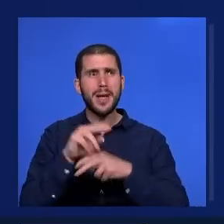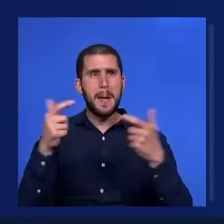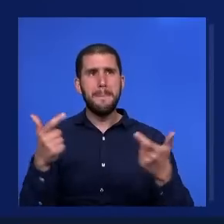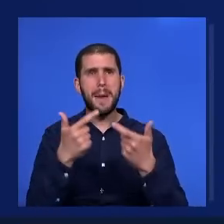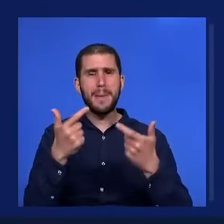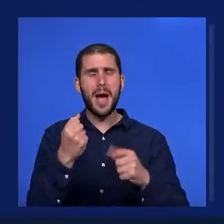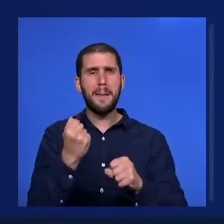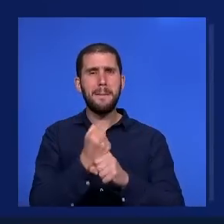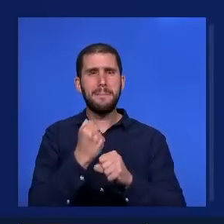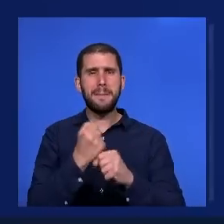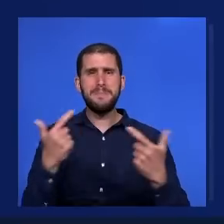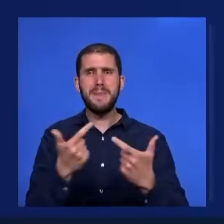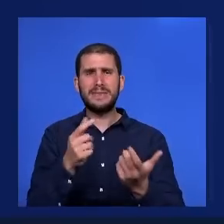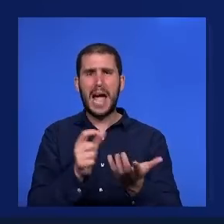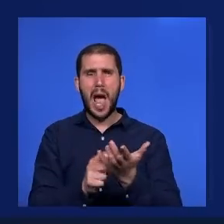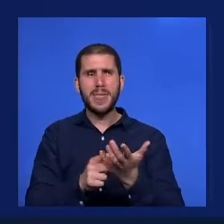שנפל